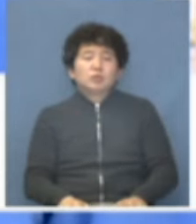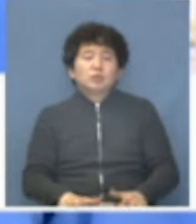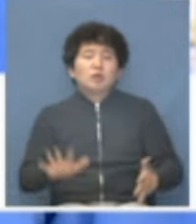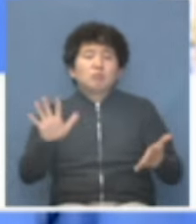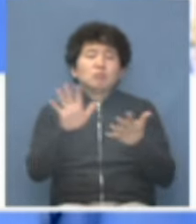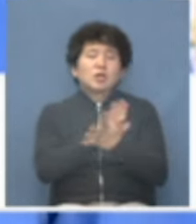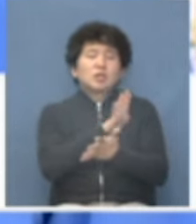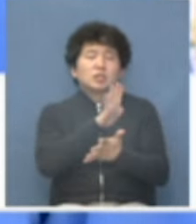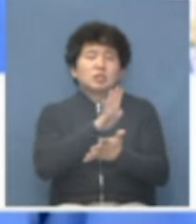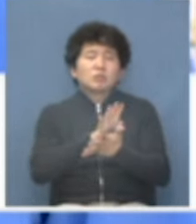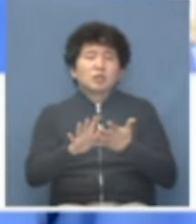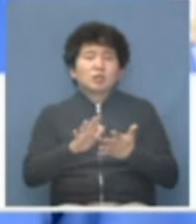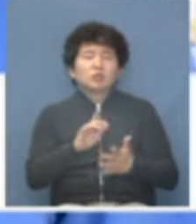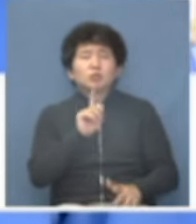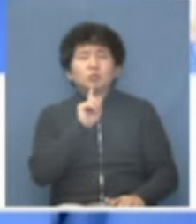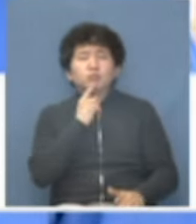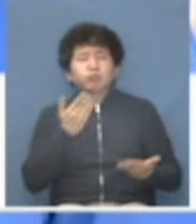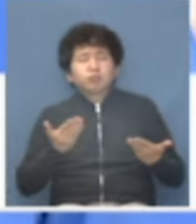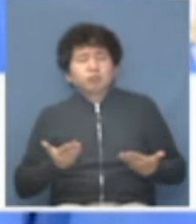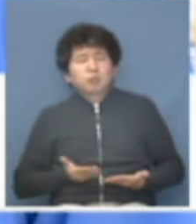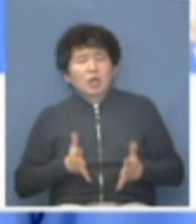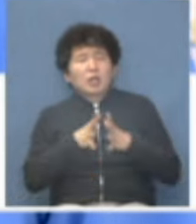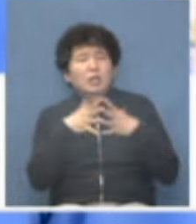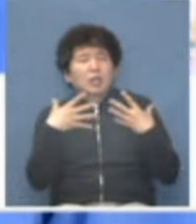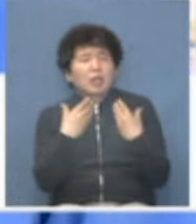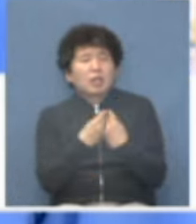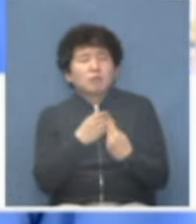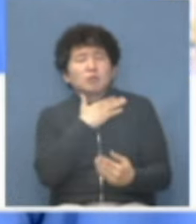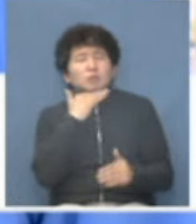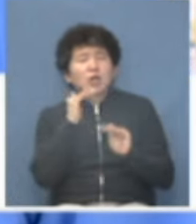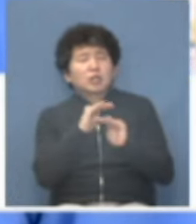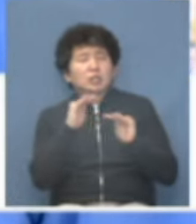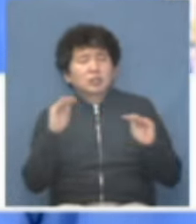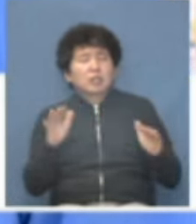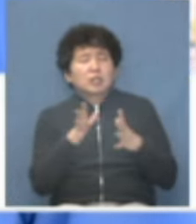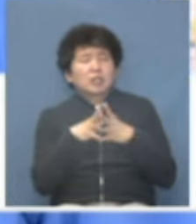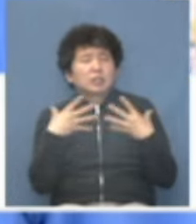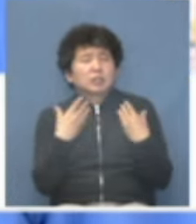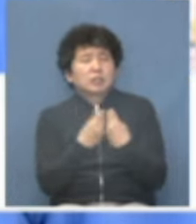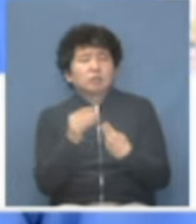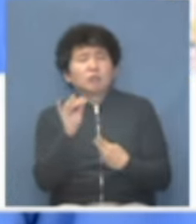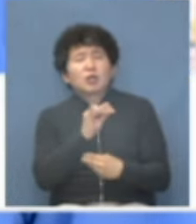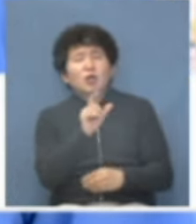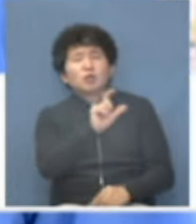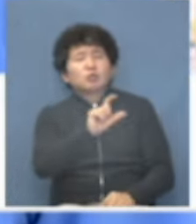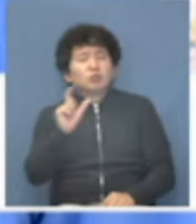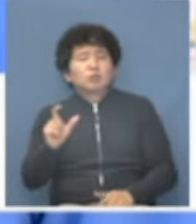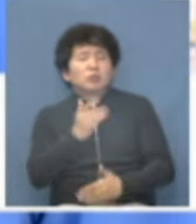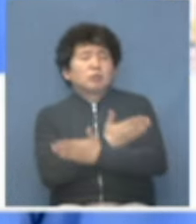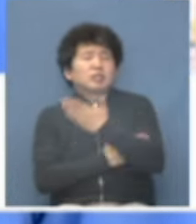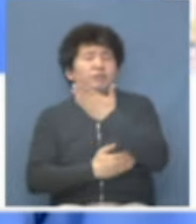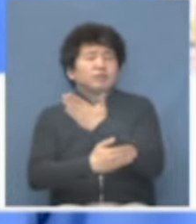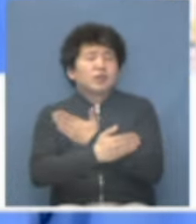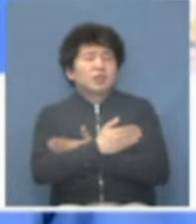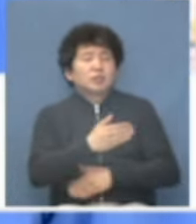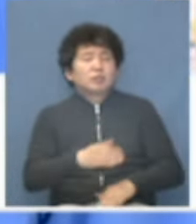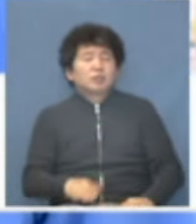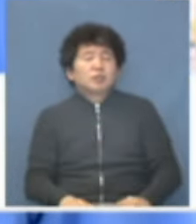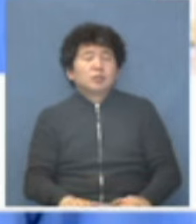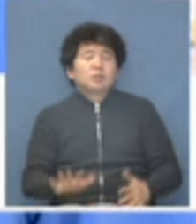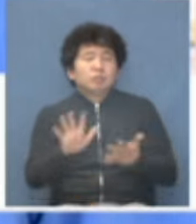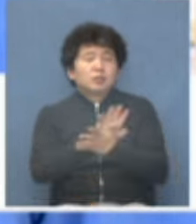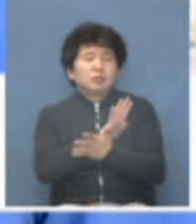Бесплатно подведут к домам малообеспеченных, многодетных семей, людям с особыми потребностями. Для нашего села эти работы стали радостным